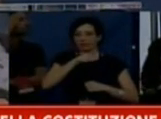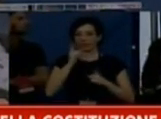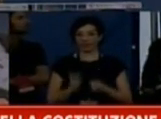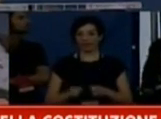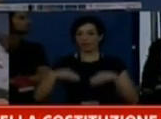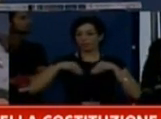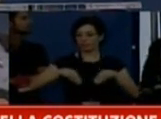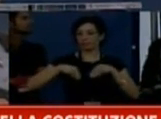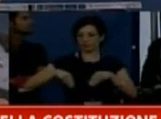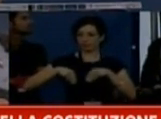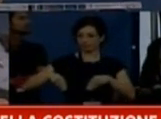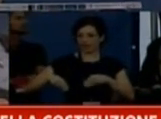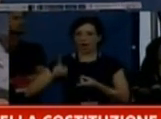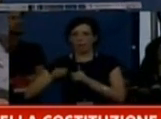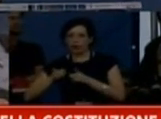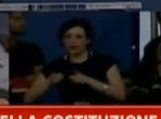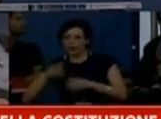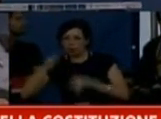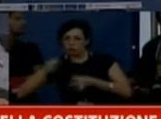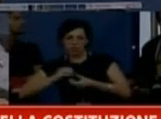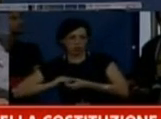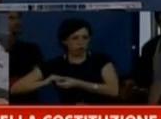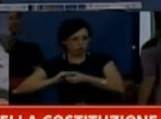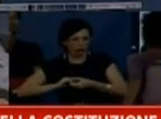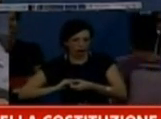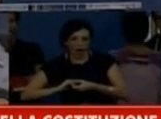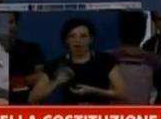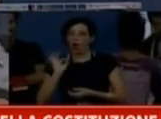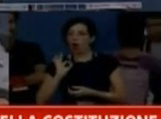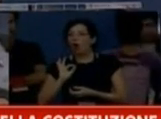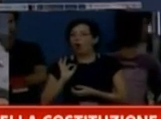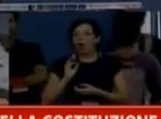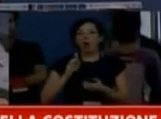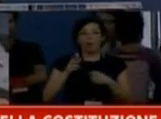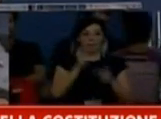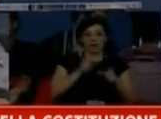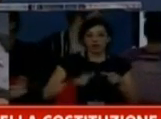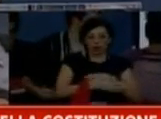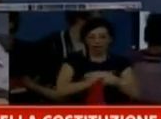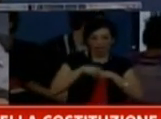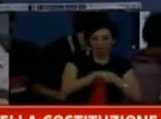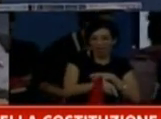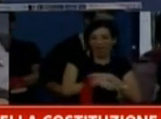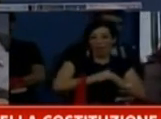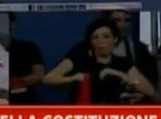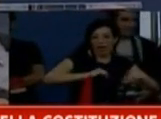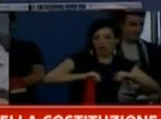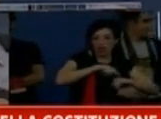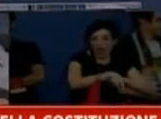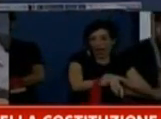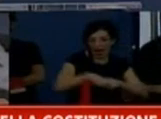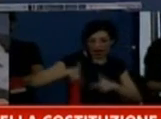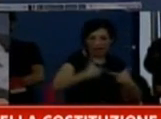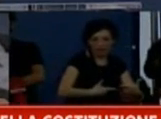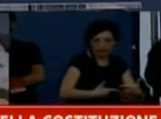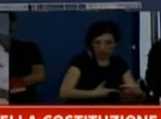giustizia sociale, di apertura agli emarginati, siano nel cuore, siano nelle corde di coloro che